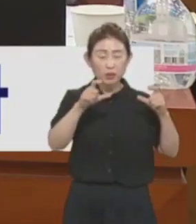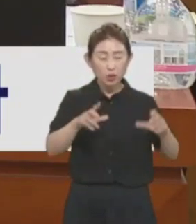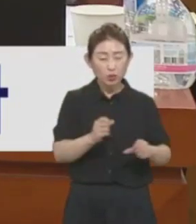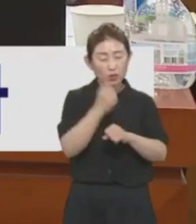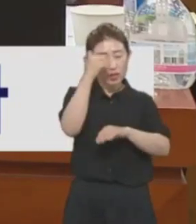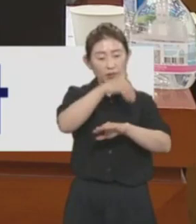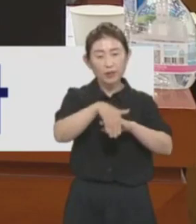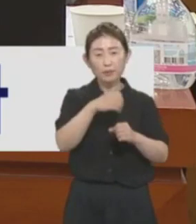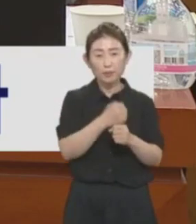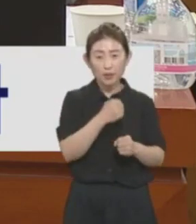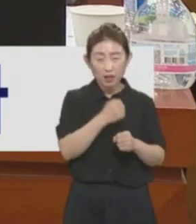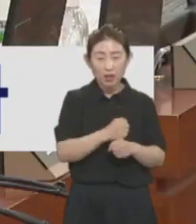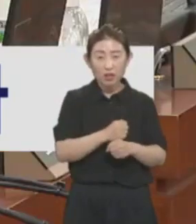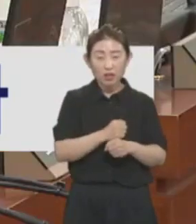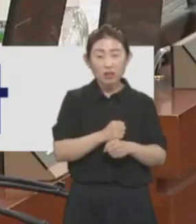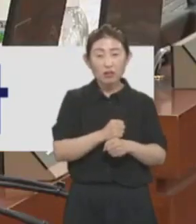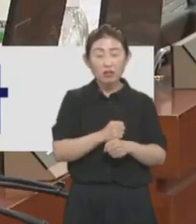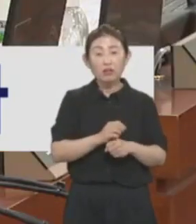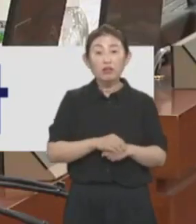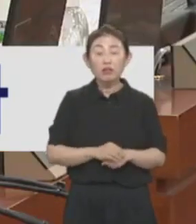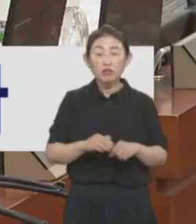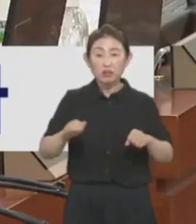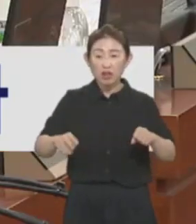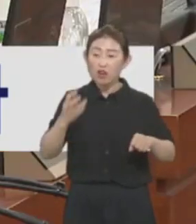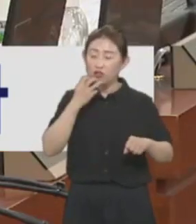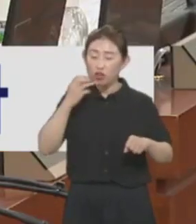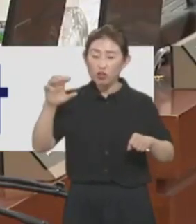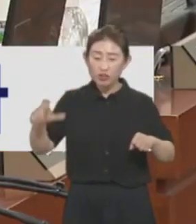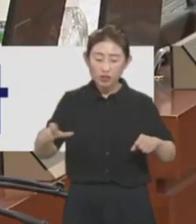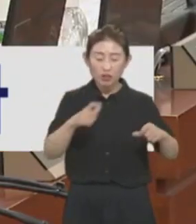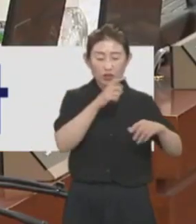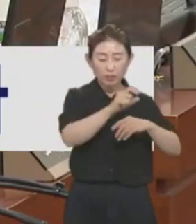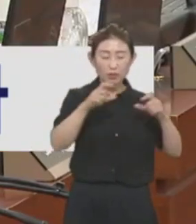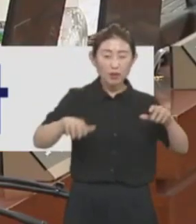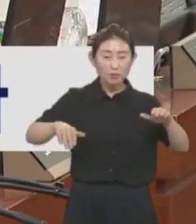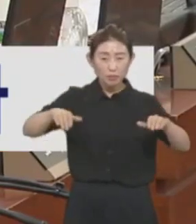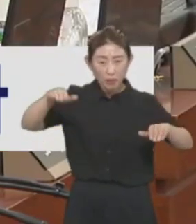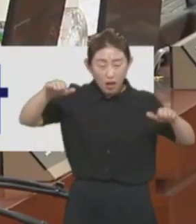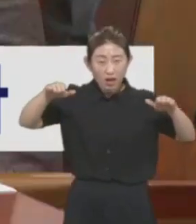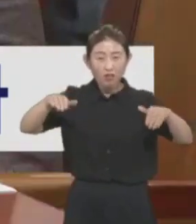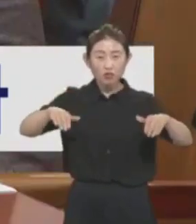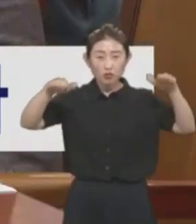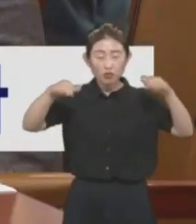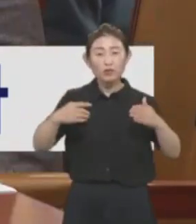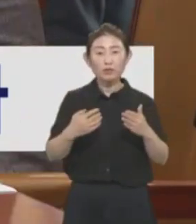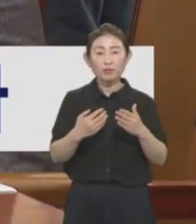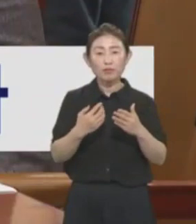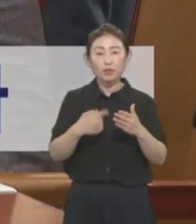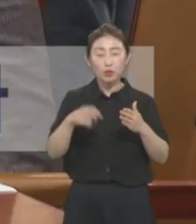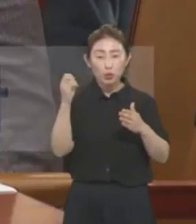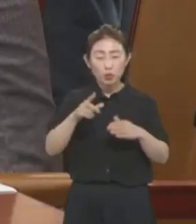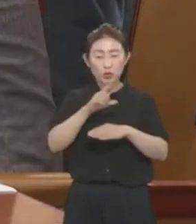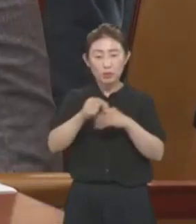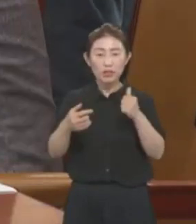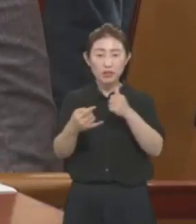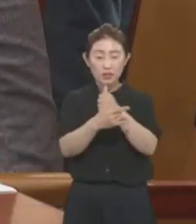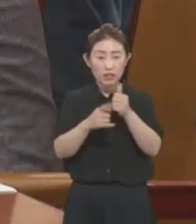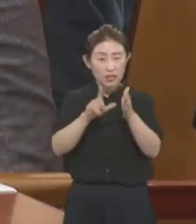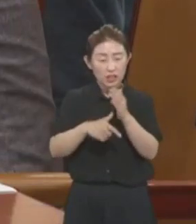종합계획을 수립해 지방분권과 지역 균형 발전을 추진하고 대통령 소속 지방시대 위원회를